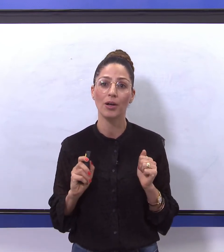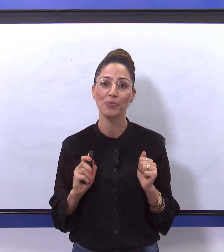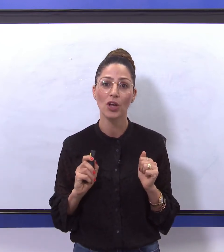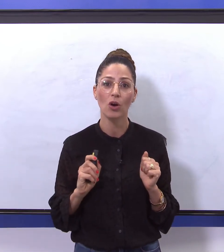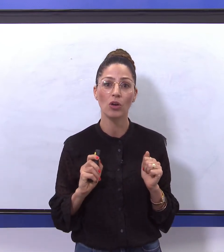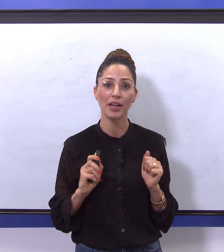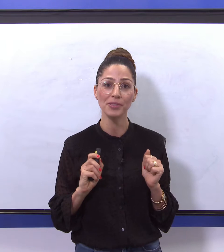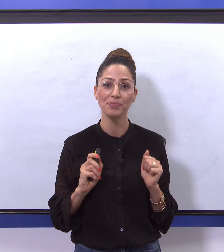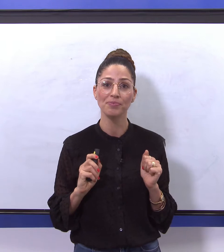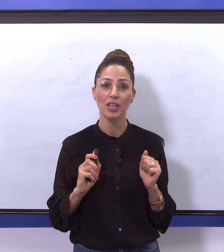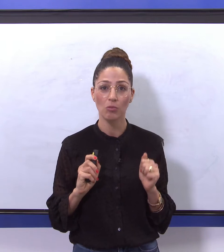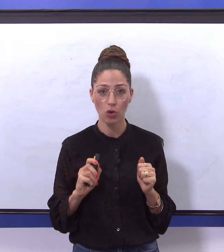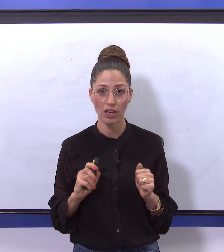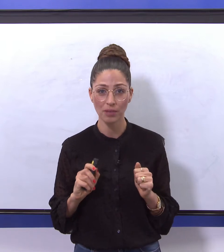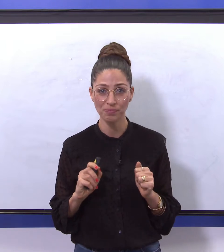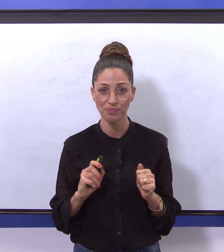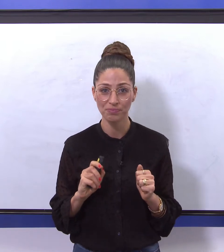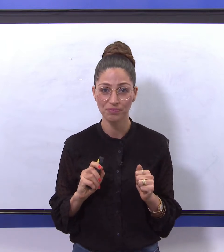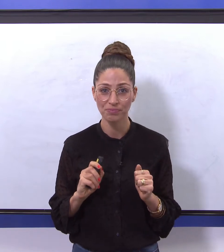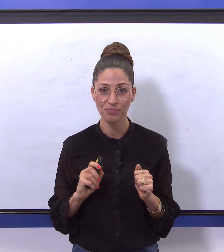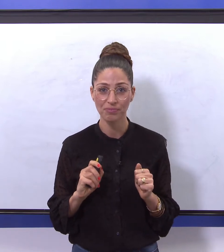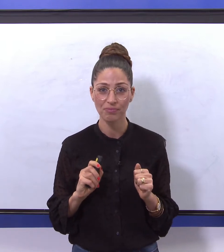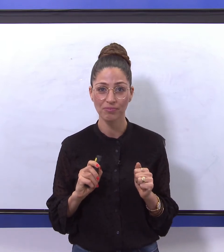אחר כך. אוקיי? מוכנים?